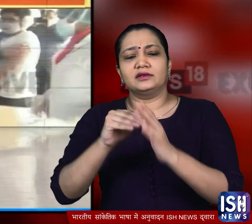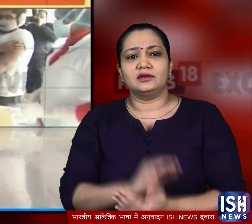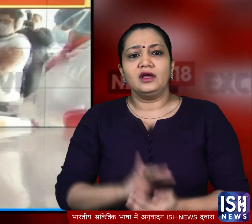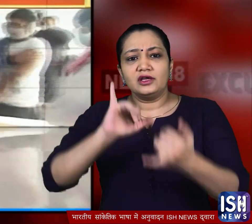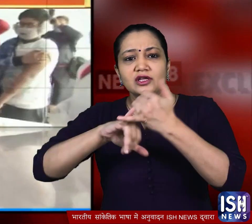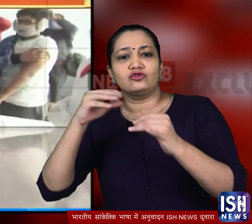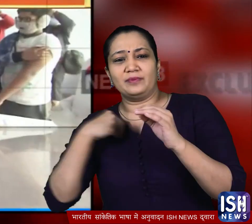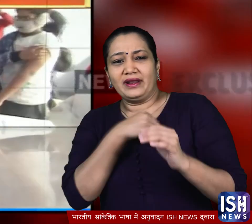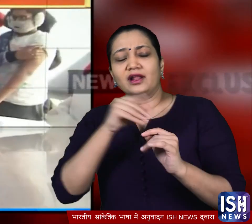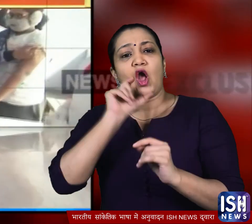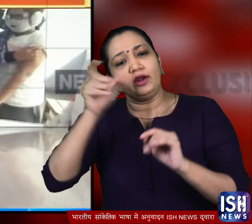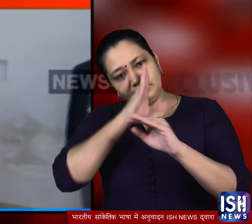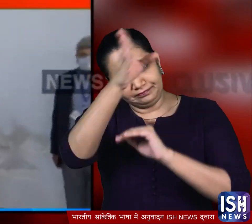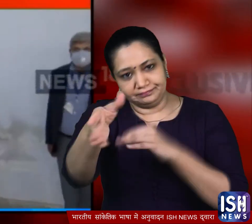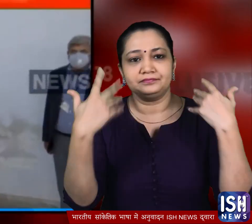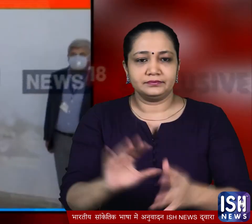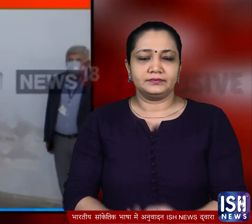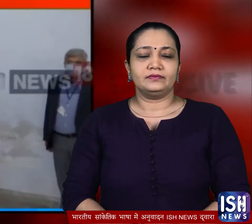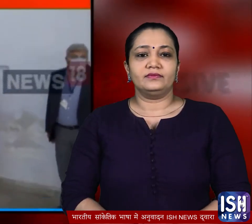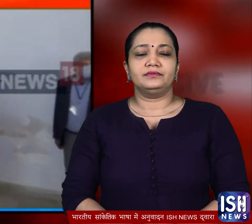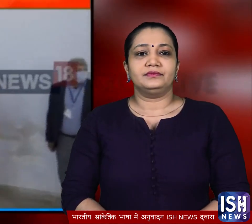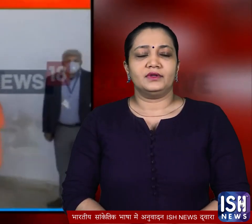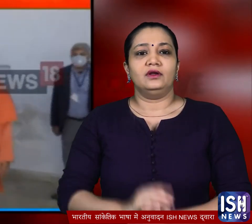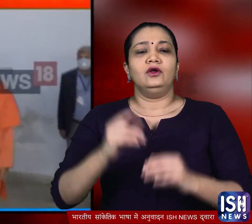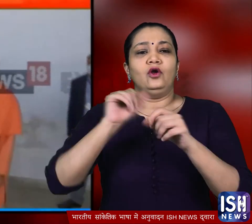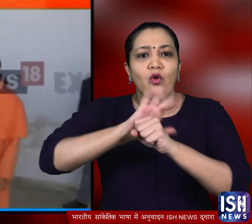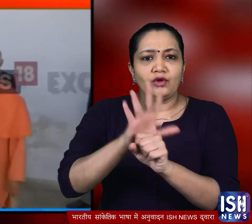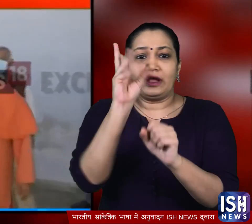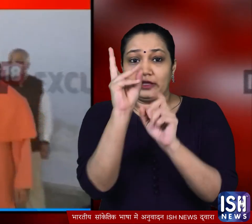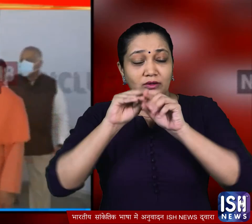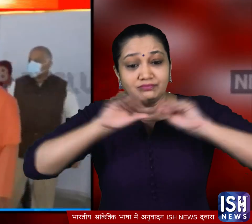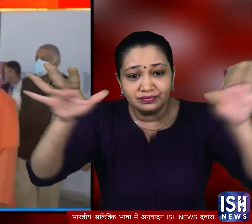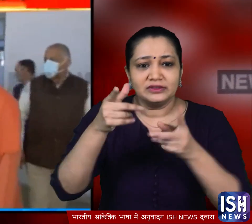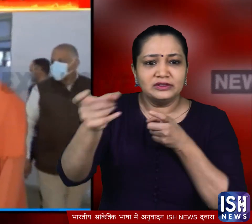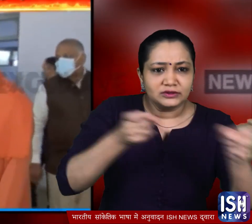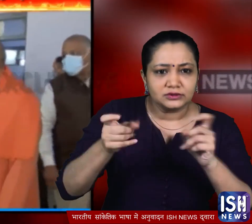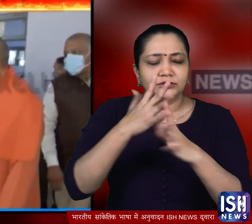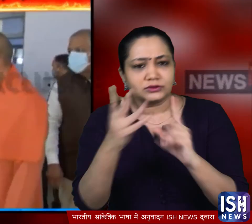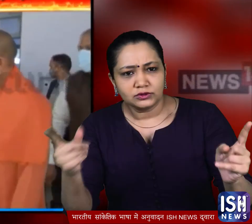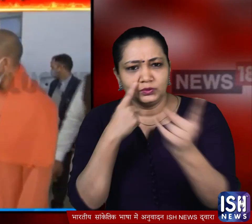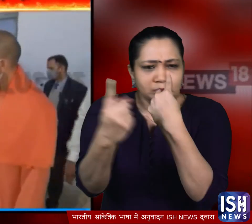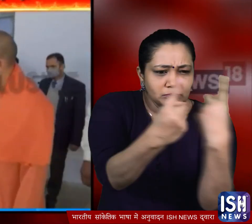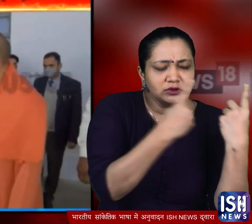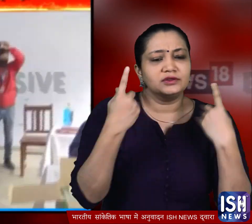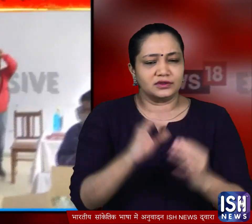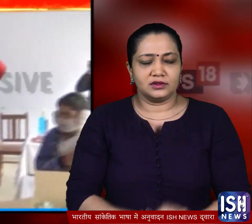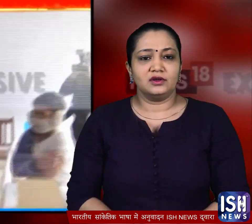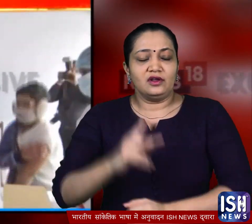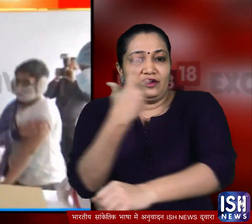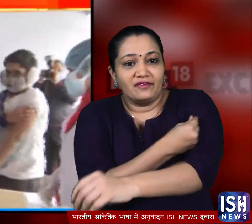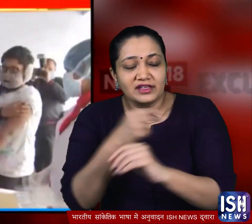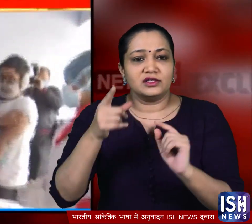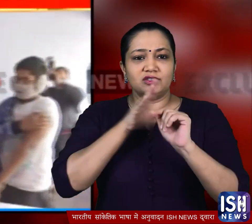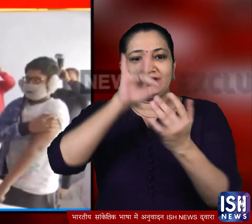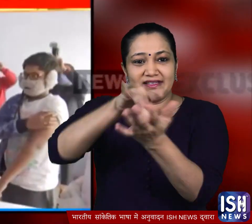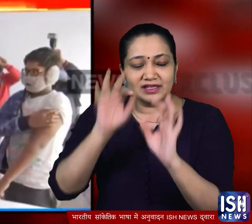मौजूद संतोष मेडिकल कॉलेज पहुंचे और वहां कोरोना की तीसरी लहर से निपटने के लिए की गई तैयारियों को परखते नजर आए। उन्होंने